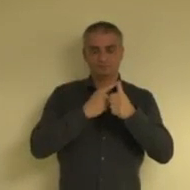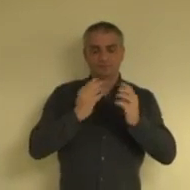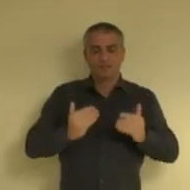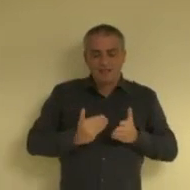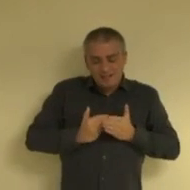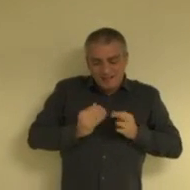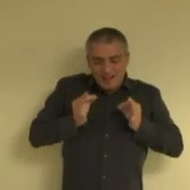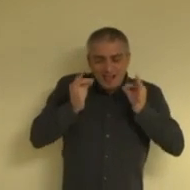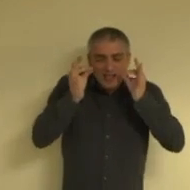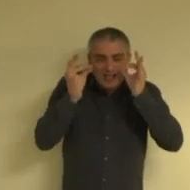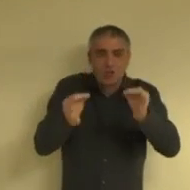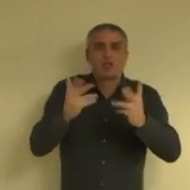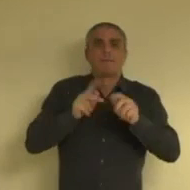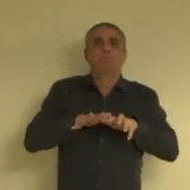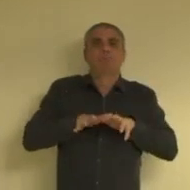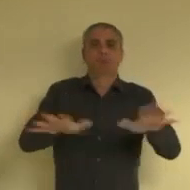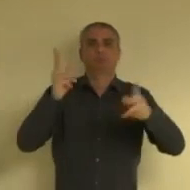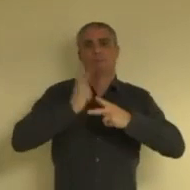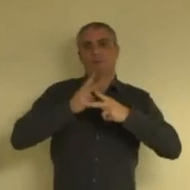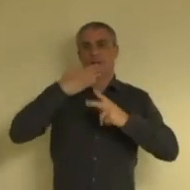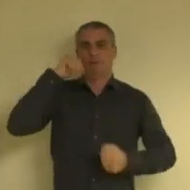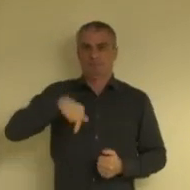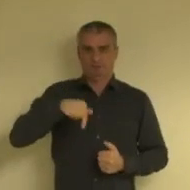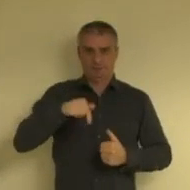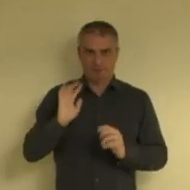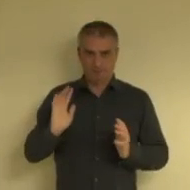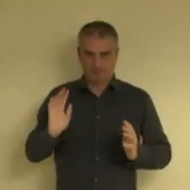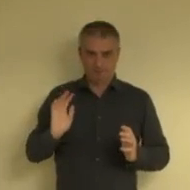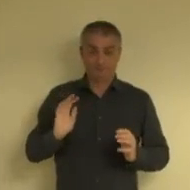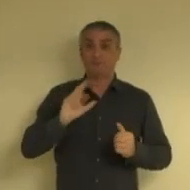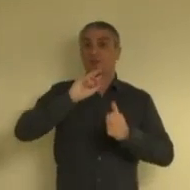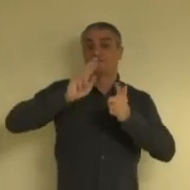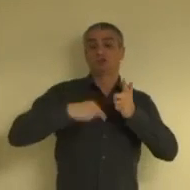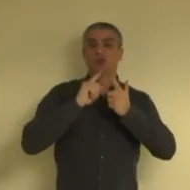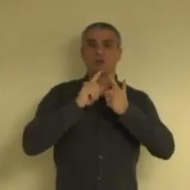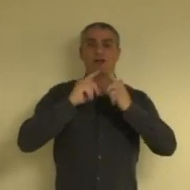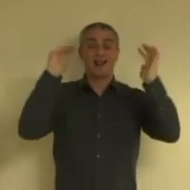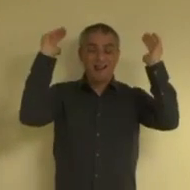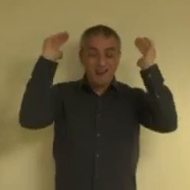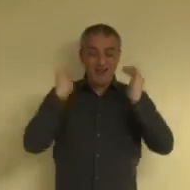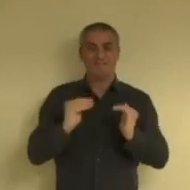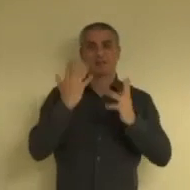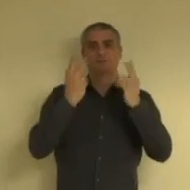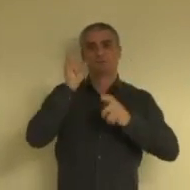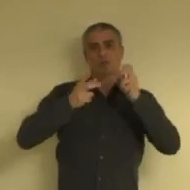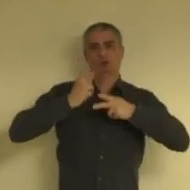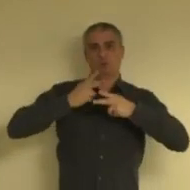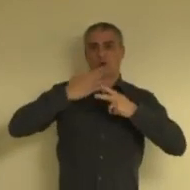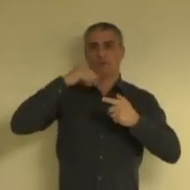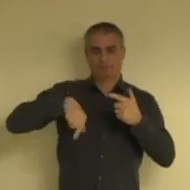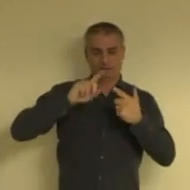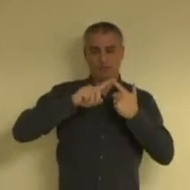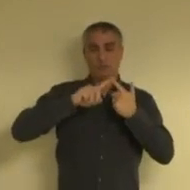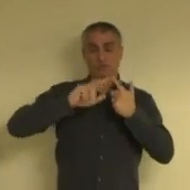לדחות ככל הניתן את התפרצות המחלה בישראל. הדבר השני הוא להפחית את מספר החולים